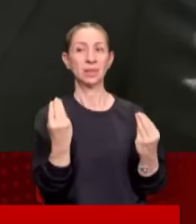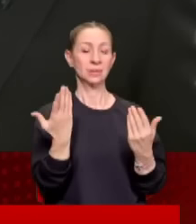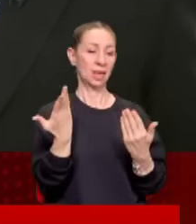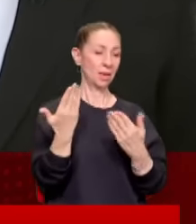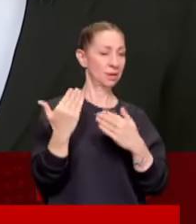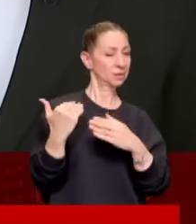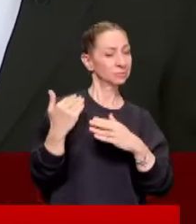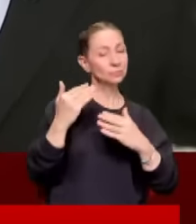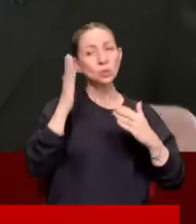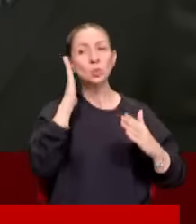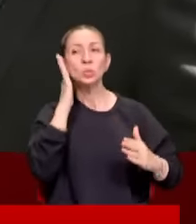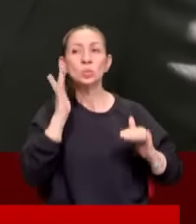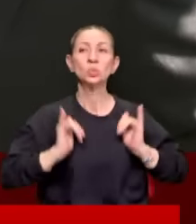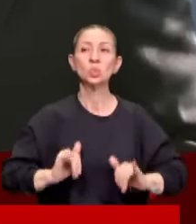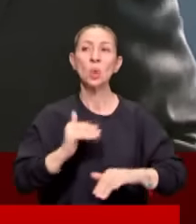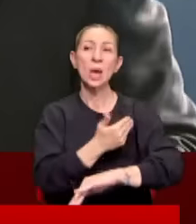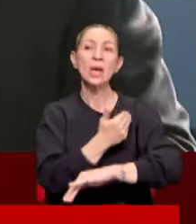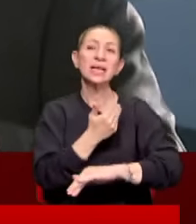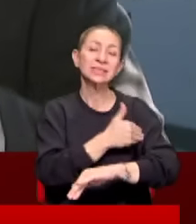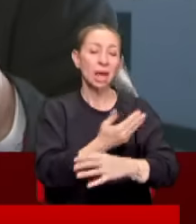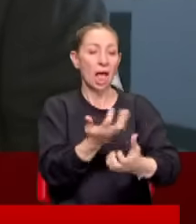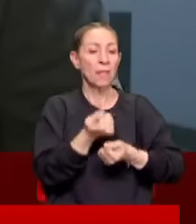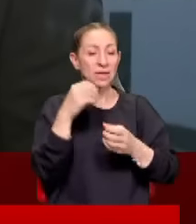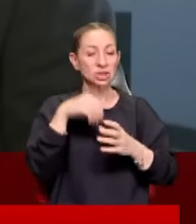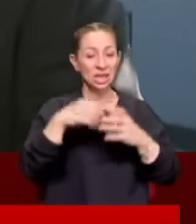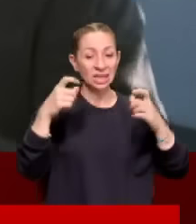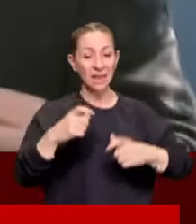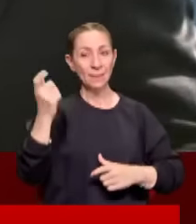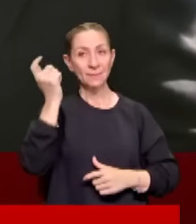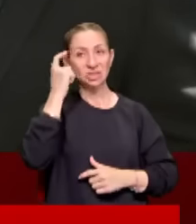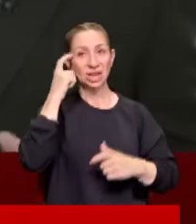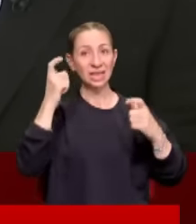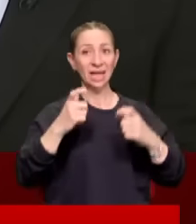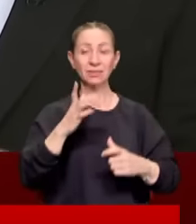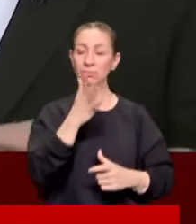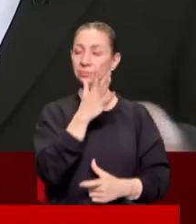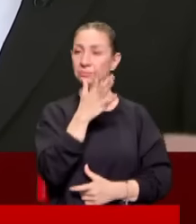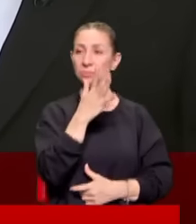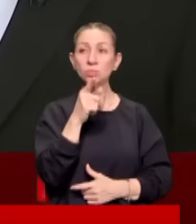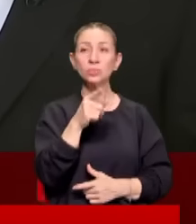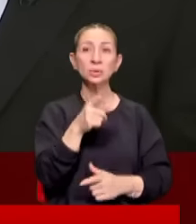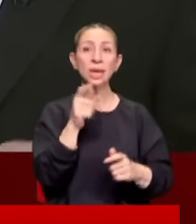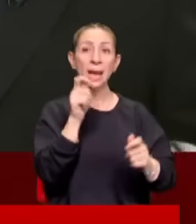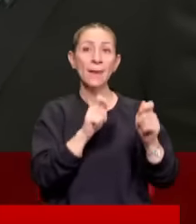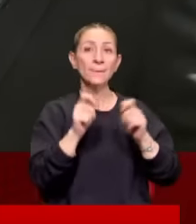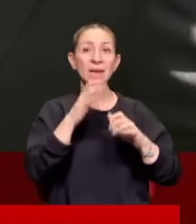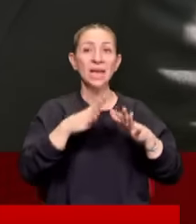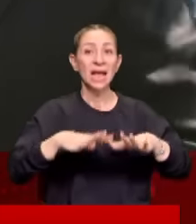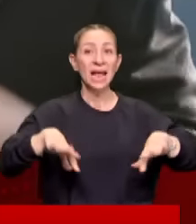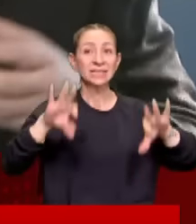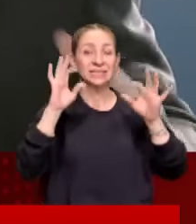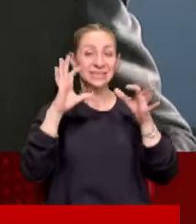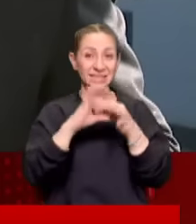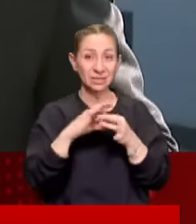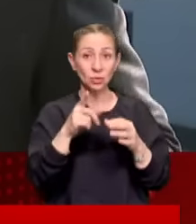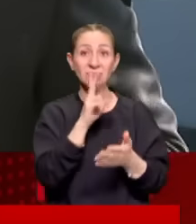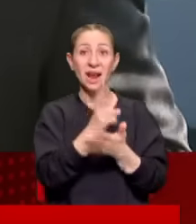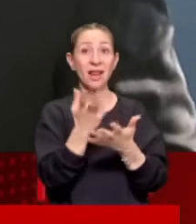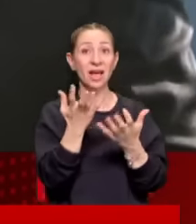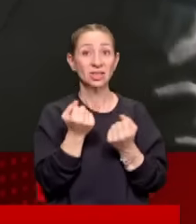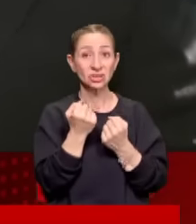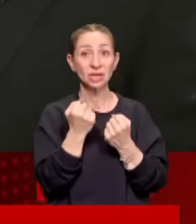güzel, daha huzurlu yaşanabilmesi için kent bilinciyle, kentli bilinciyle bütün bunları tesis etmeye ilişkin bu kararları